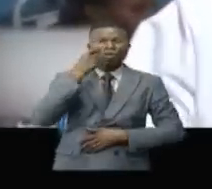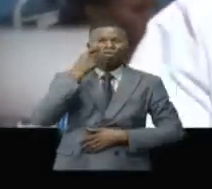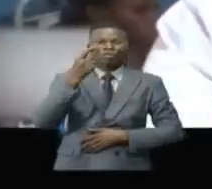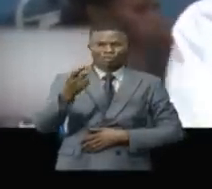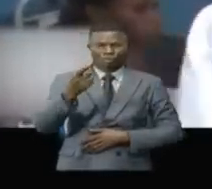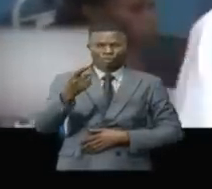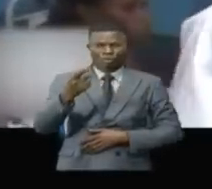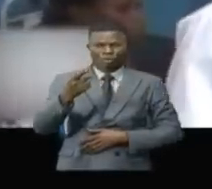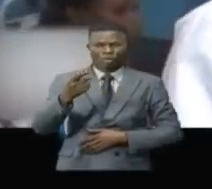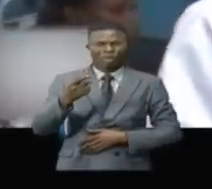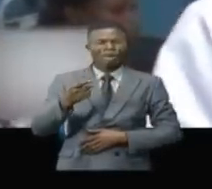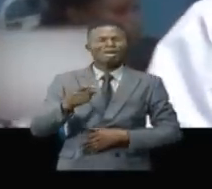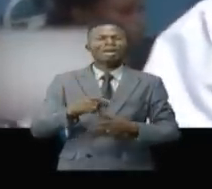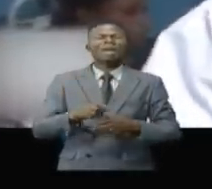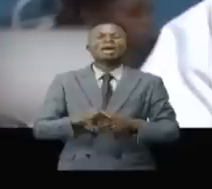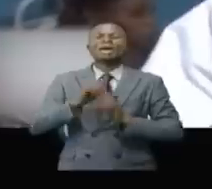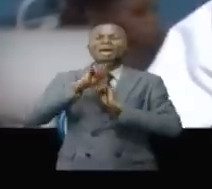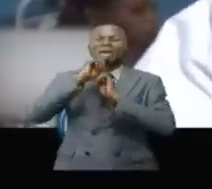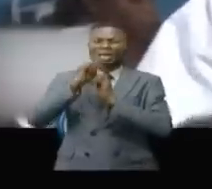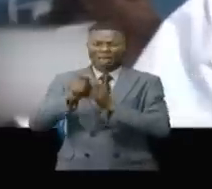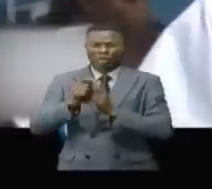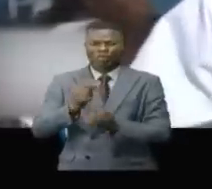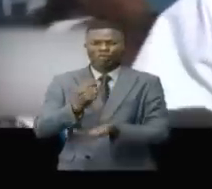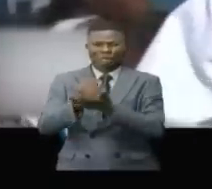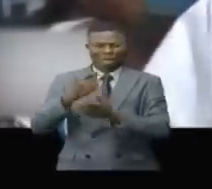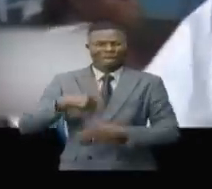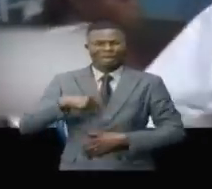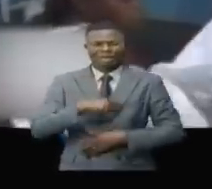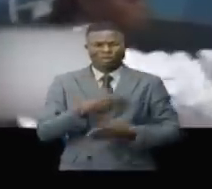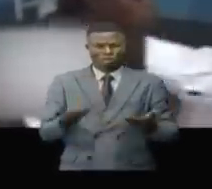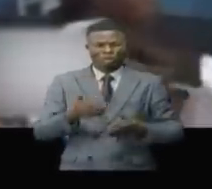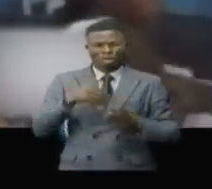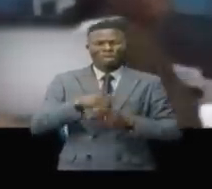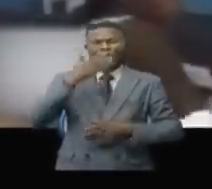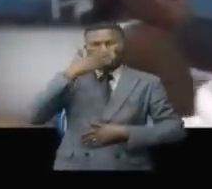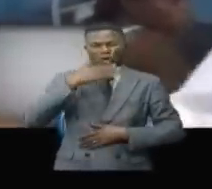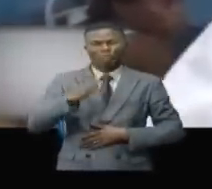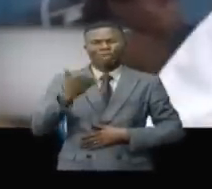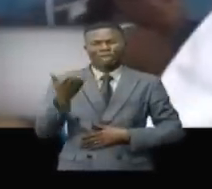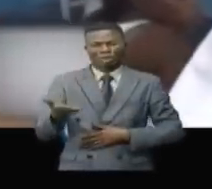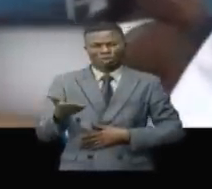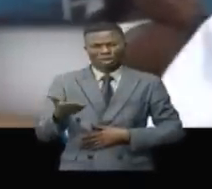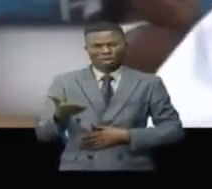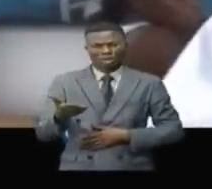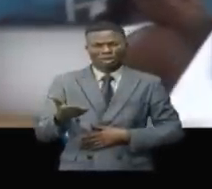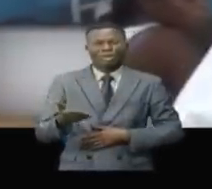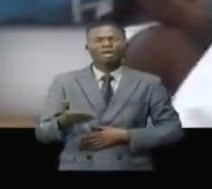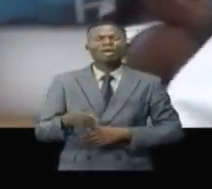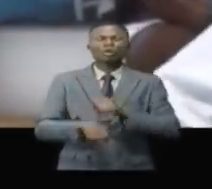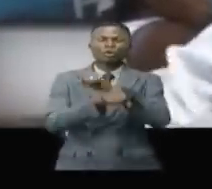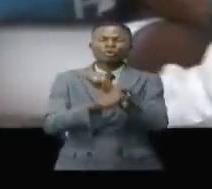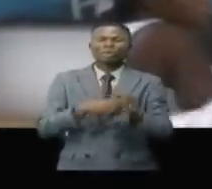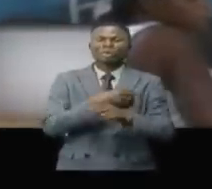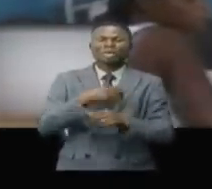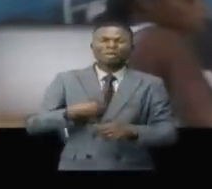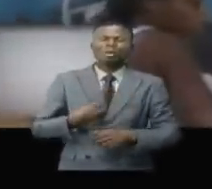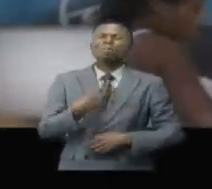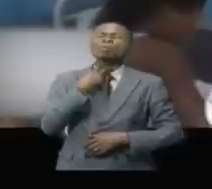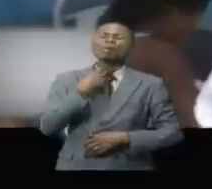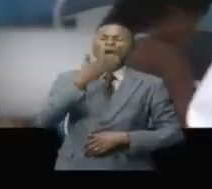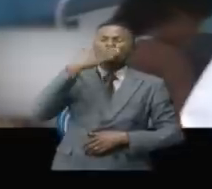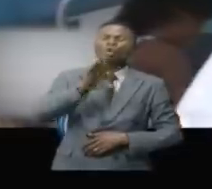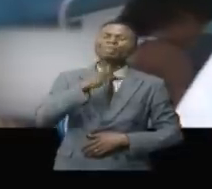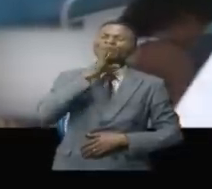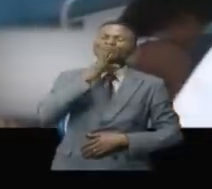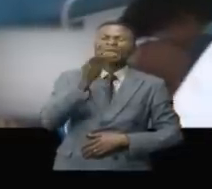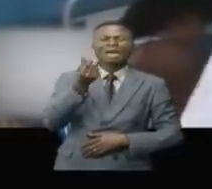C'est une grande première dans la ville de Bandundu qui assiste à ce genre d'initiative. Souvent, les mamans restent bloquées dans les